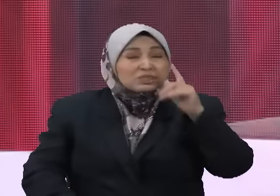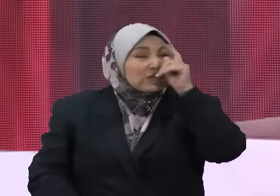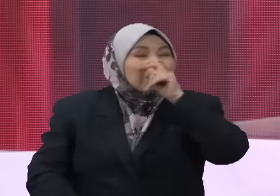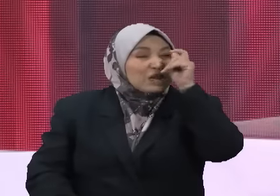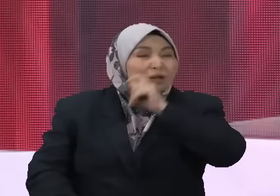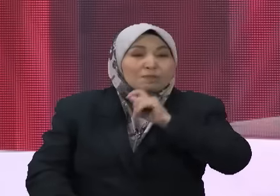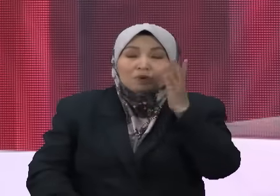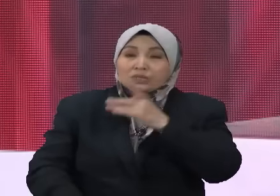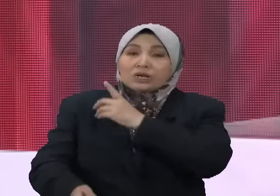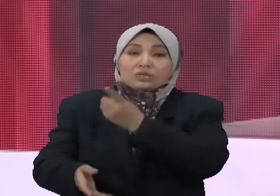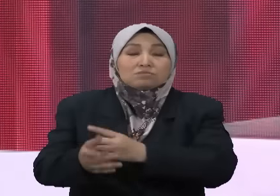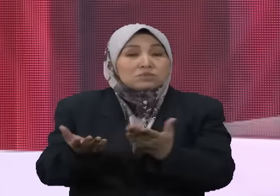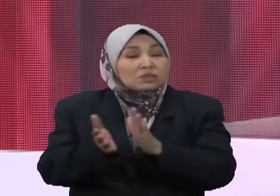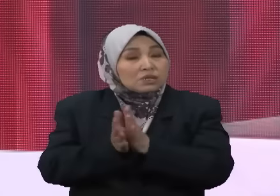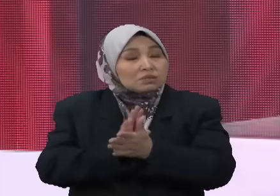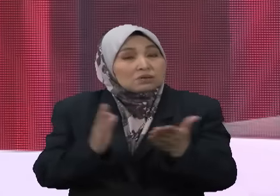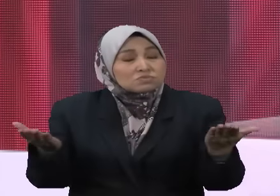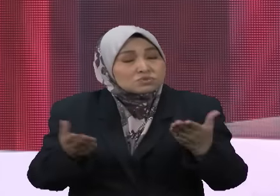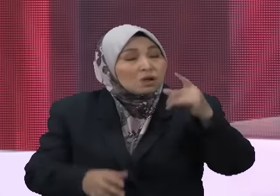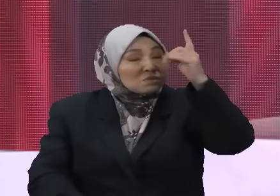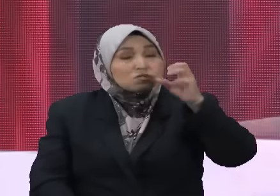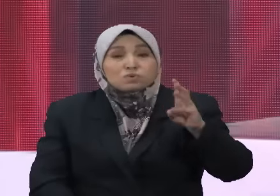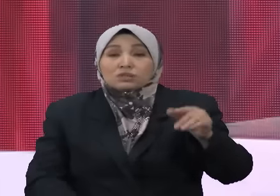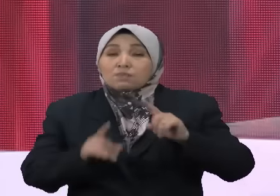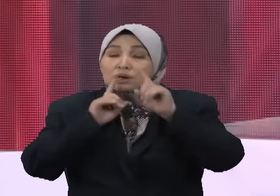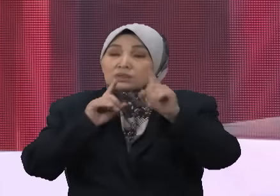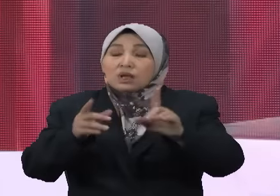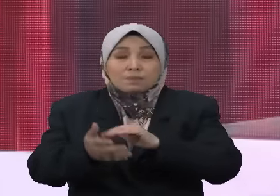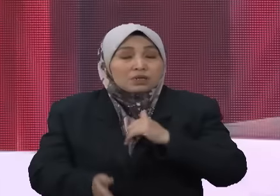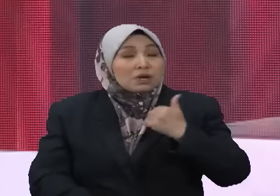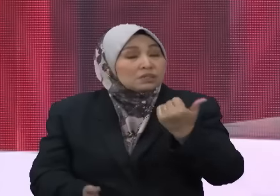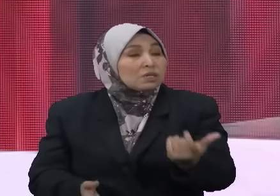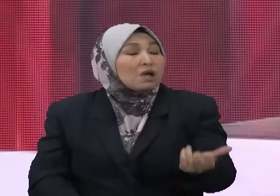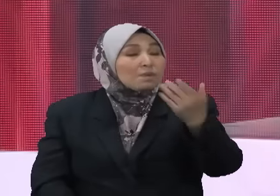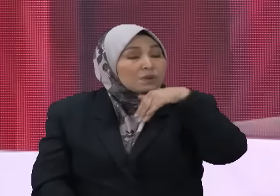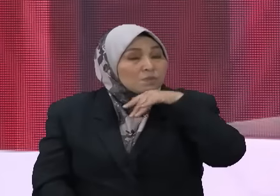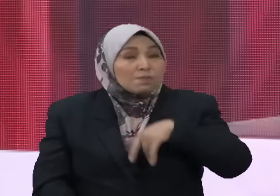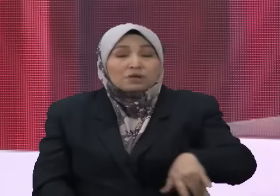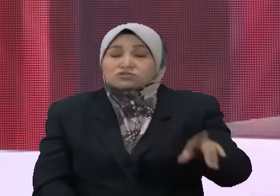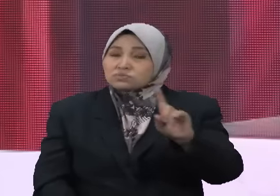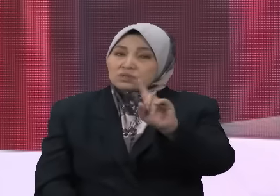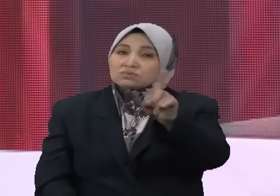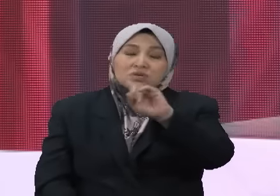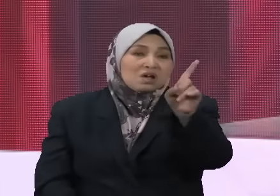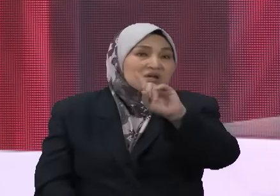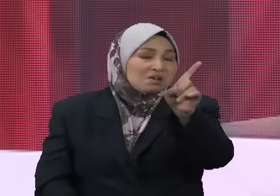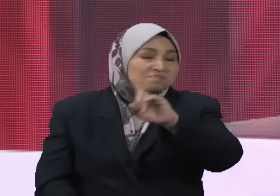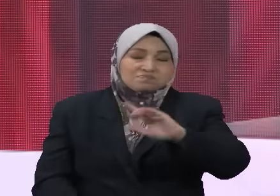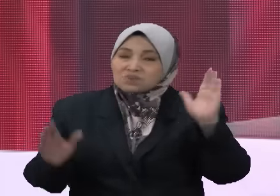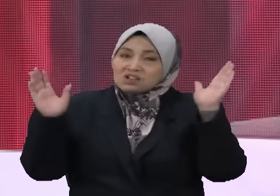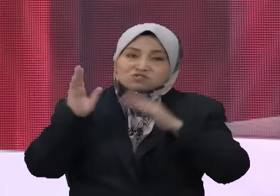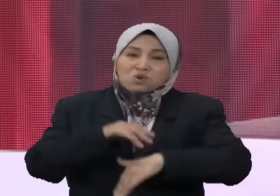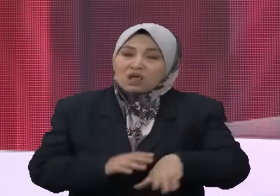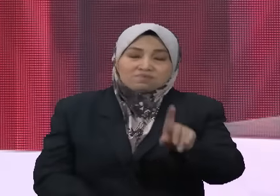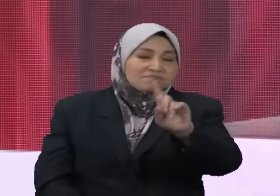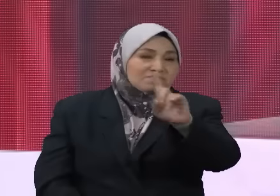mereka Maka di sini Allah Subhanahu waala memerintahkan kepada nabi sallallahuaihi wasallam agar jangan solat ke atas mereka bermaksud